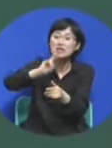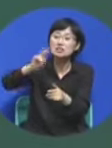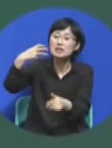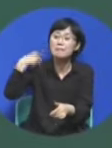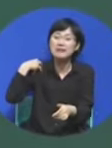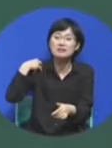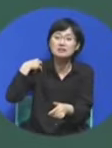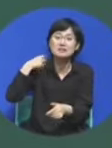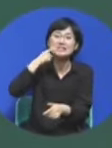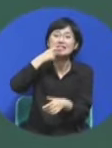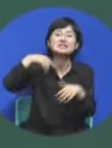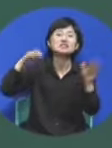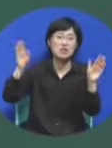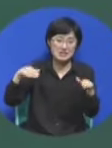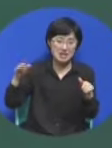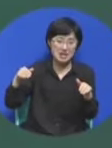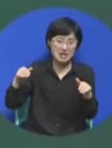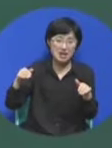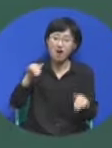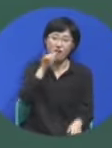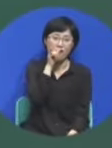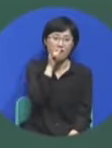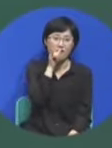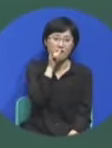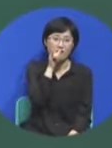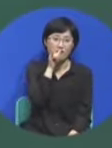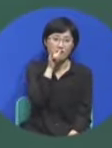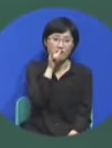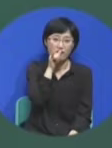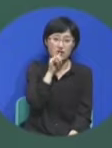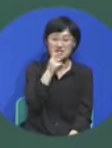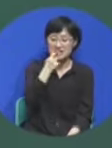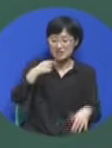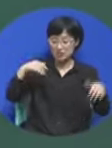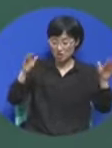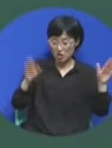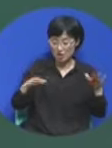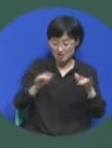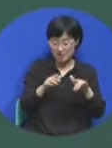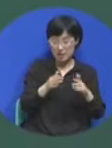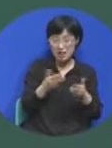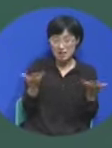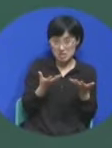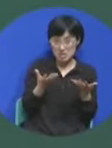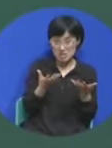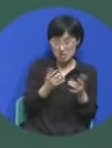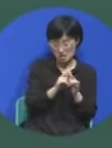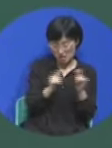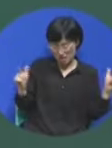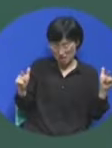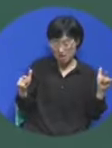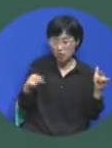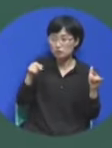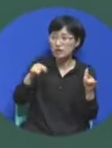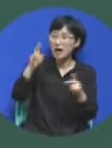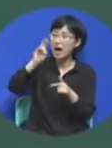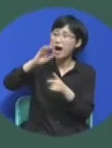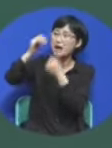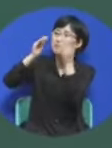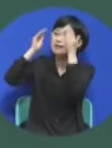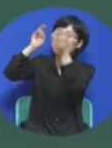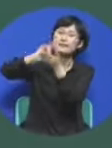世上在天使当中有赞美耶和华的天使. 자, 천사의 직무 중에 하나님께 찬양 드리는 것이 천사의 직무 중에 있어요.